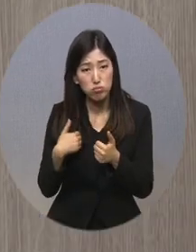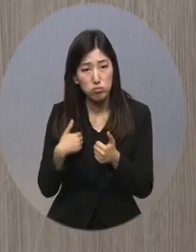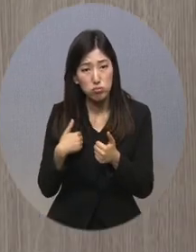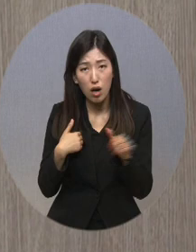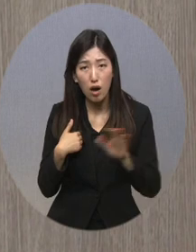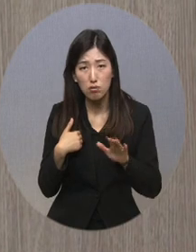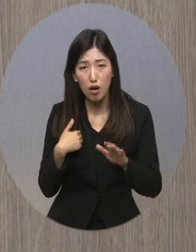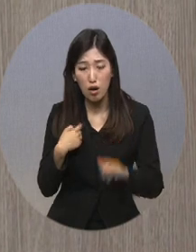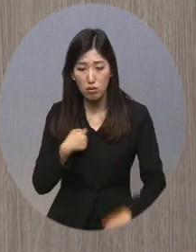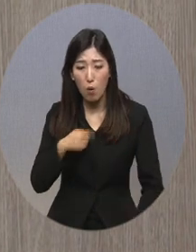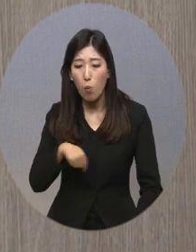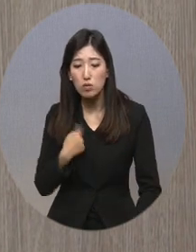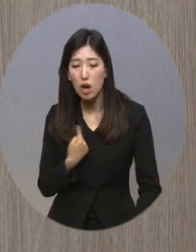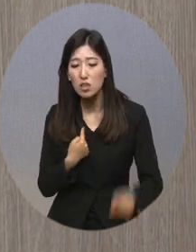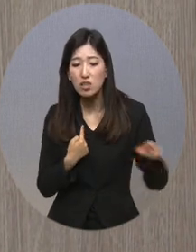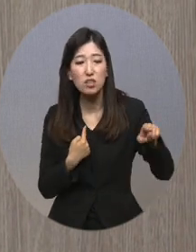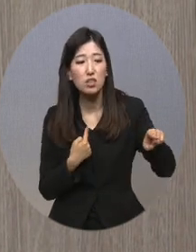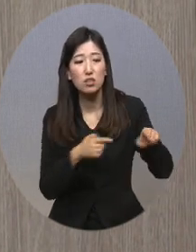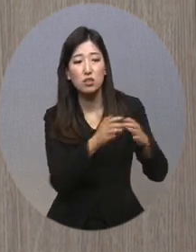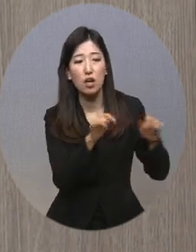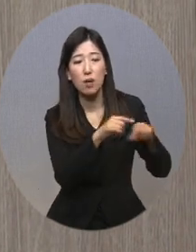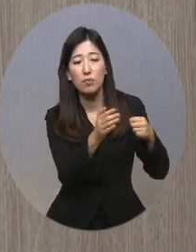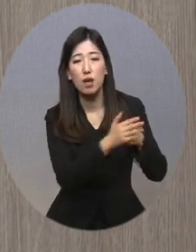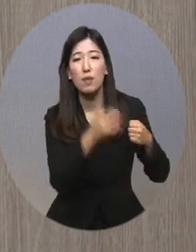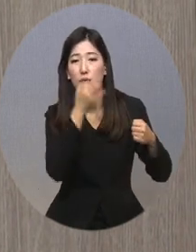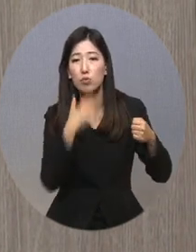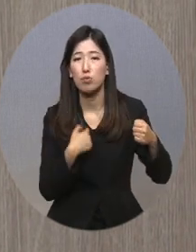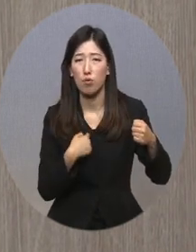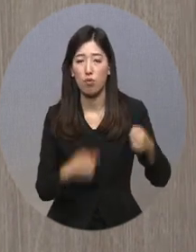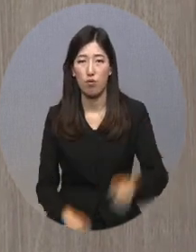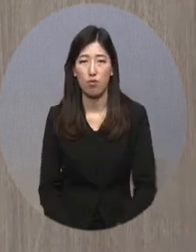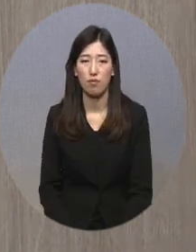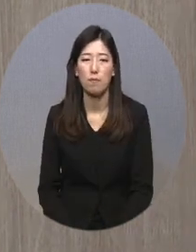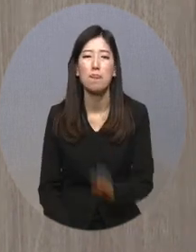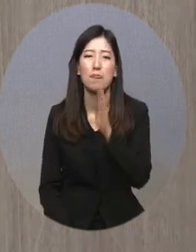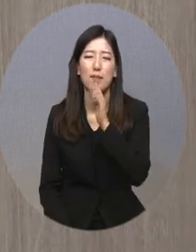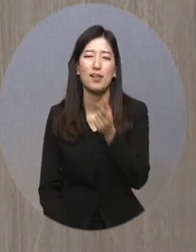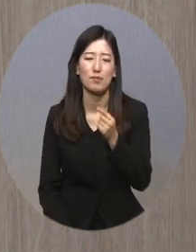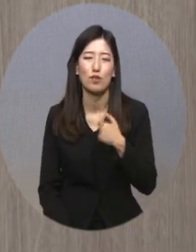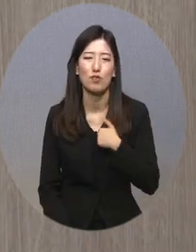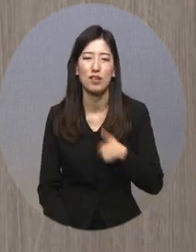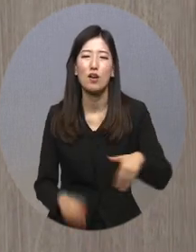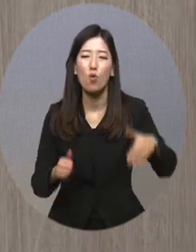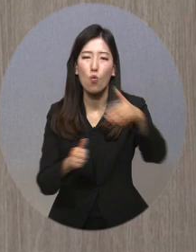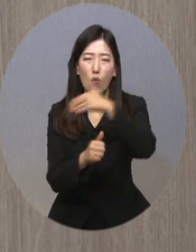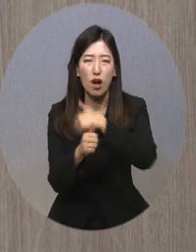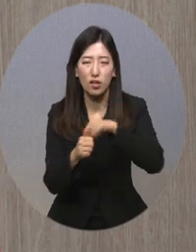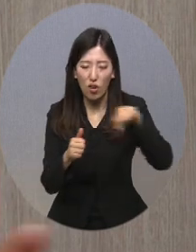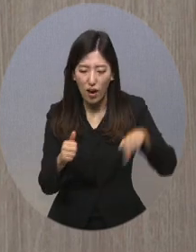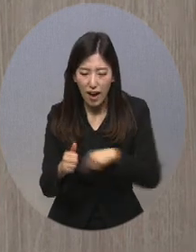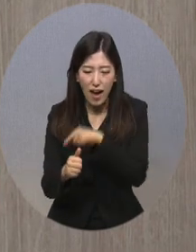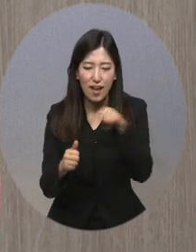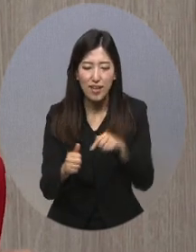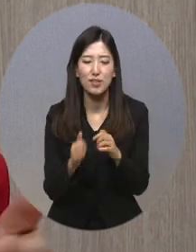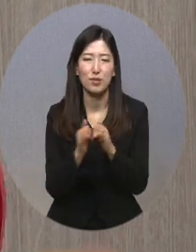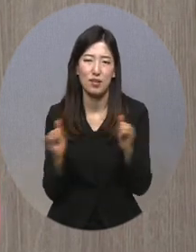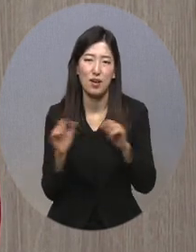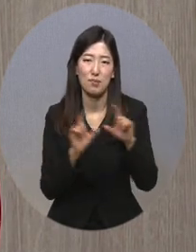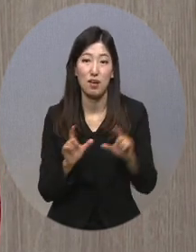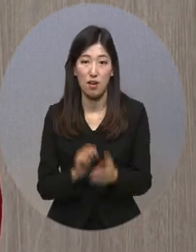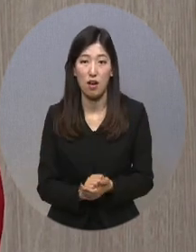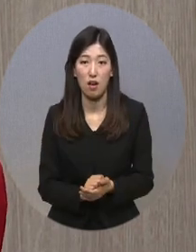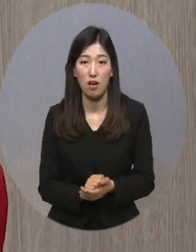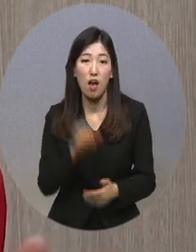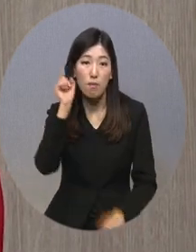때문에. 맞습니다. 맞습니다. 왜냐하면 우리는 환경 속에 또 사람이잖아요. 우리가 매일 상황이 바뀌고 환경이